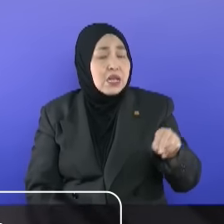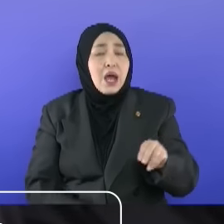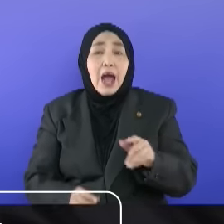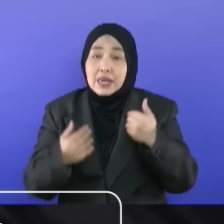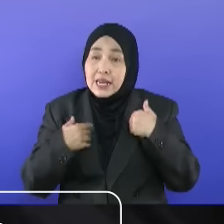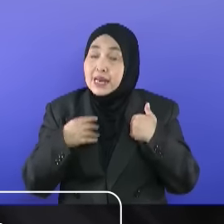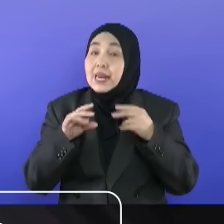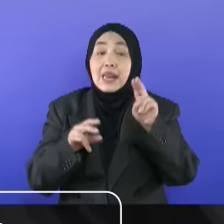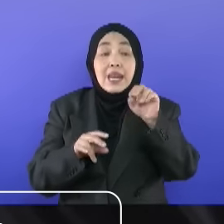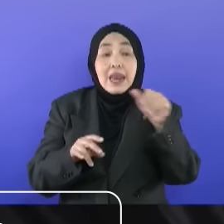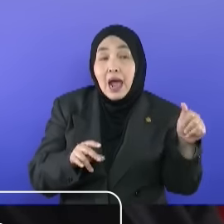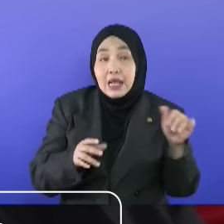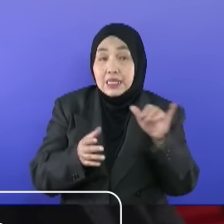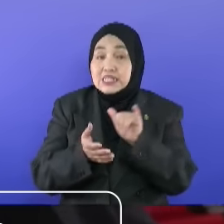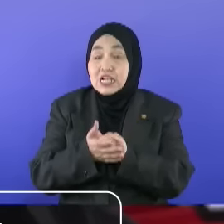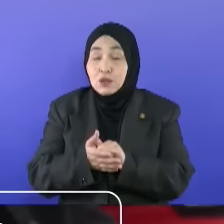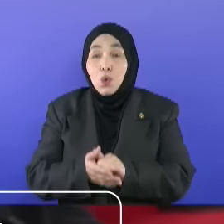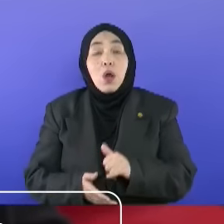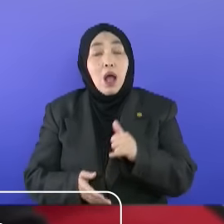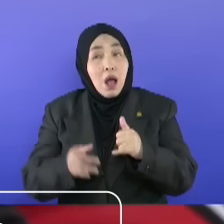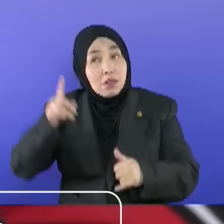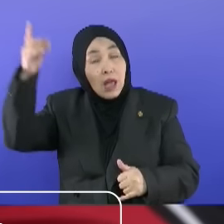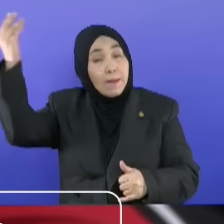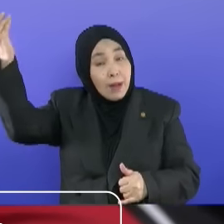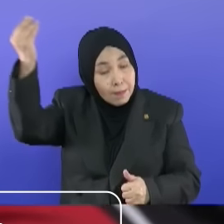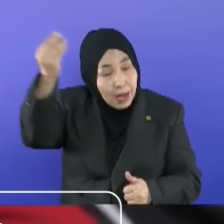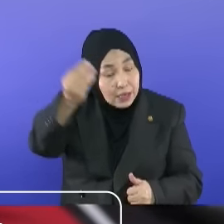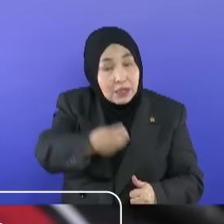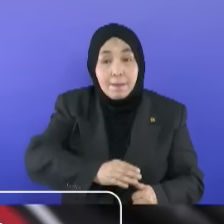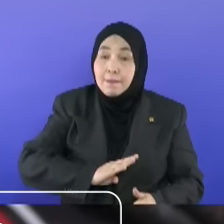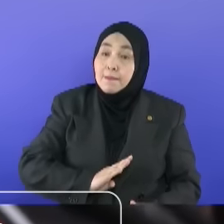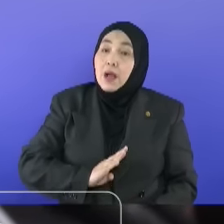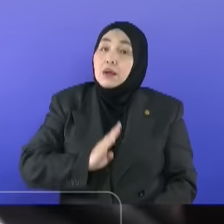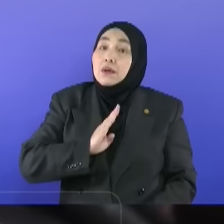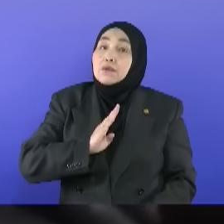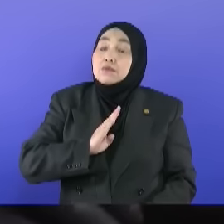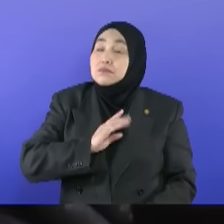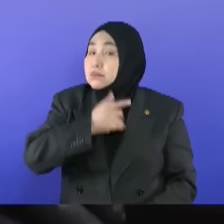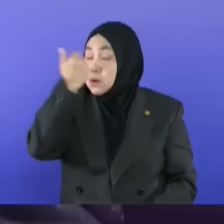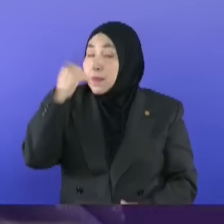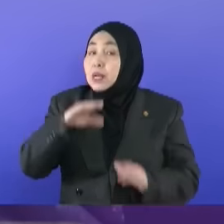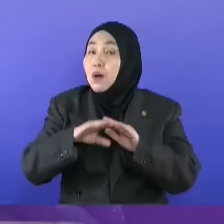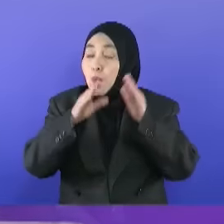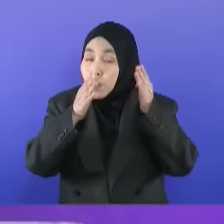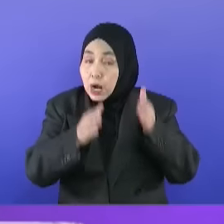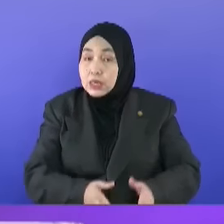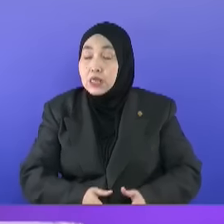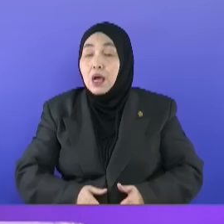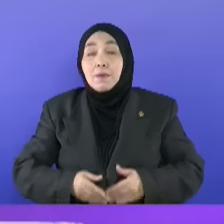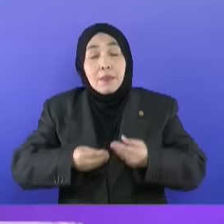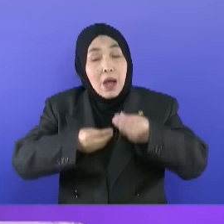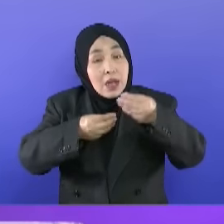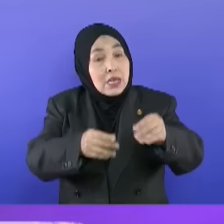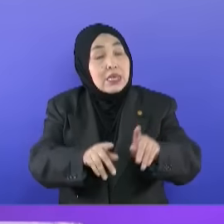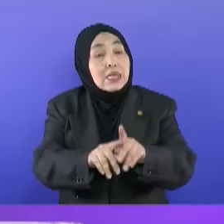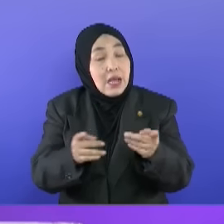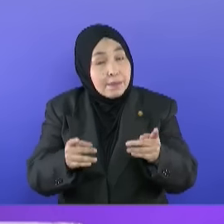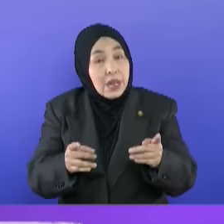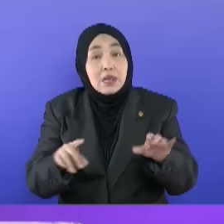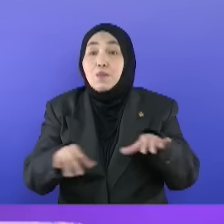maksudnya ada na dekat sini. Nahnu. Maksudnya kami memberikan kitab. Allah bangga. Allah bangga kepada orang yang kami beri kitab dan mereka buat